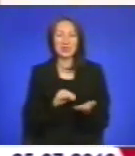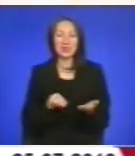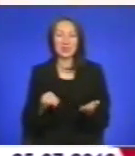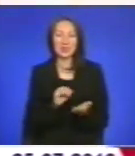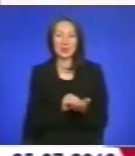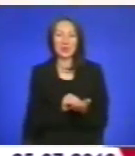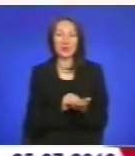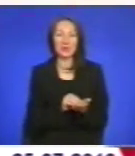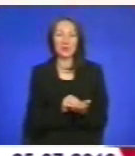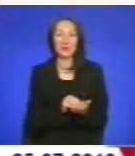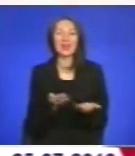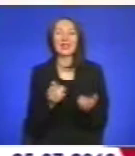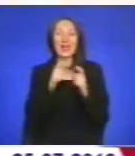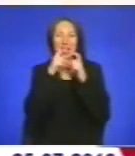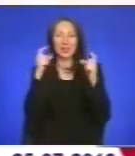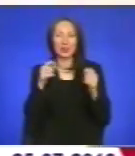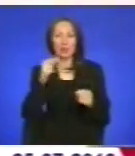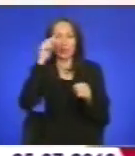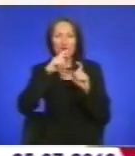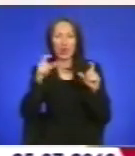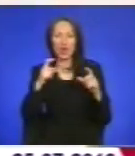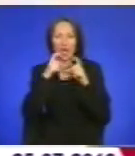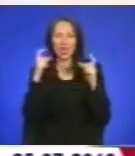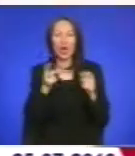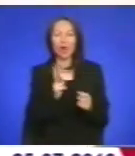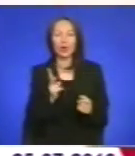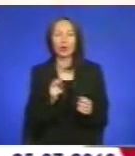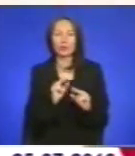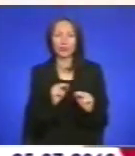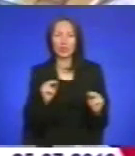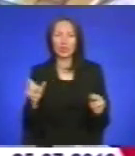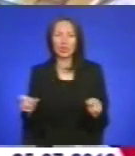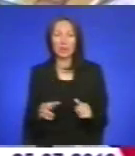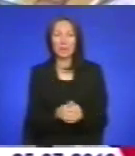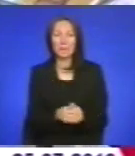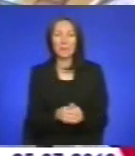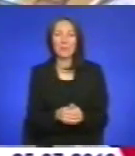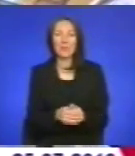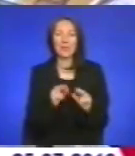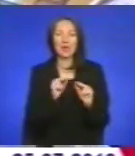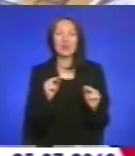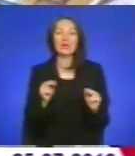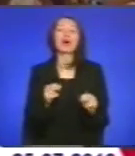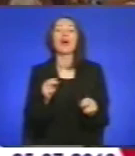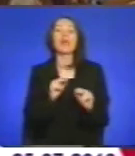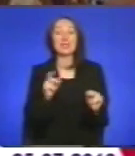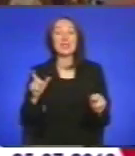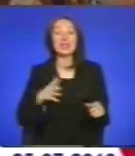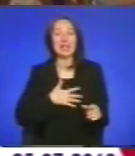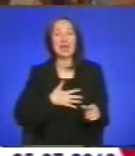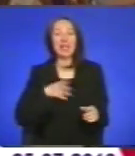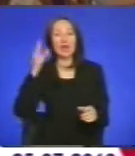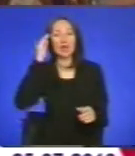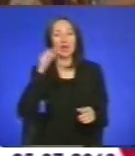ставлять. А де кричать? В школі кричать. Хто? Вчителька. Учитель з Канади вважає, що все залежить від того,